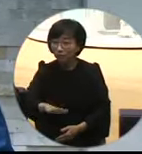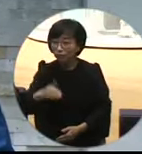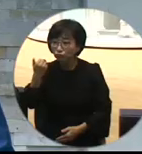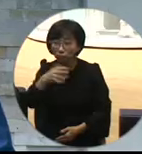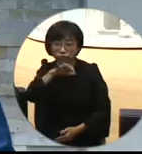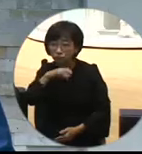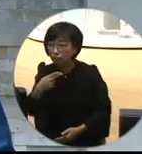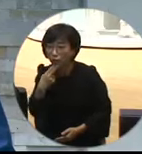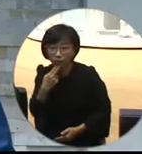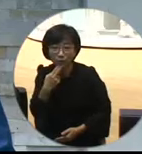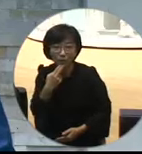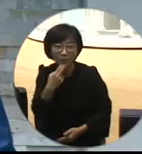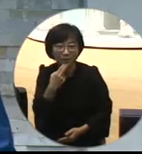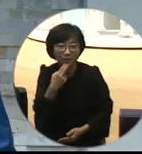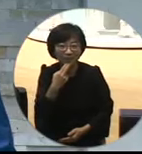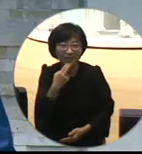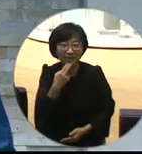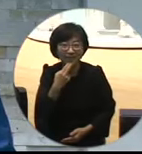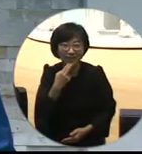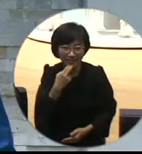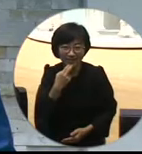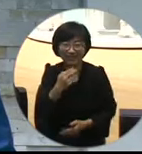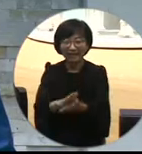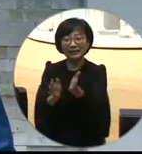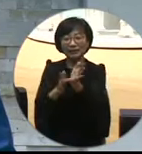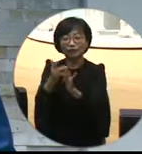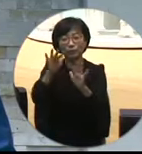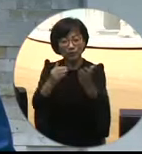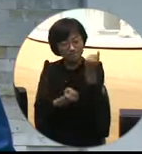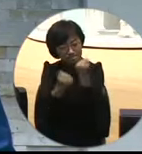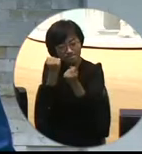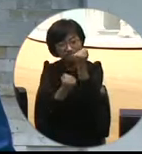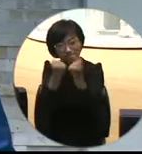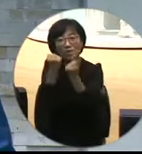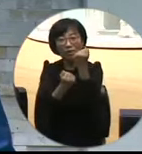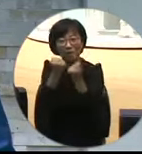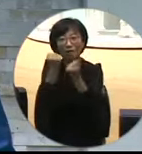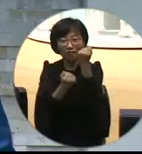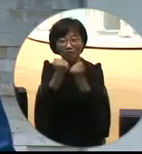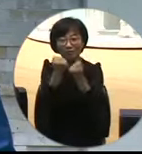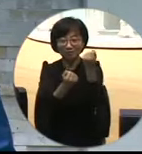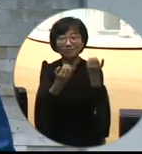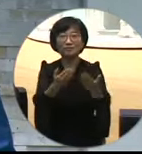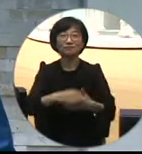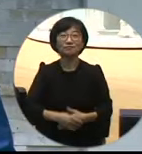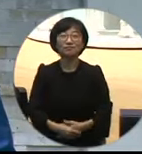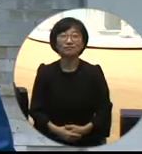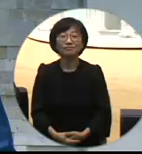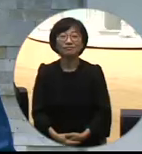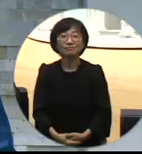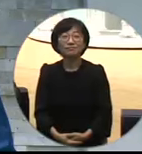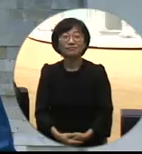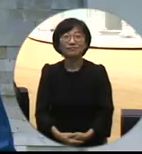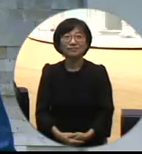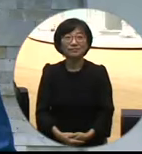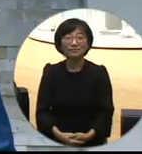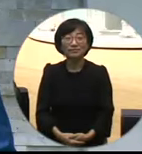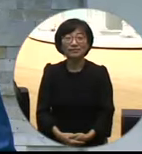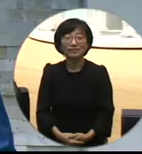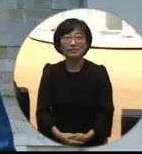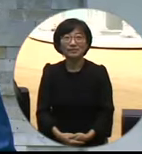않았냐. 예수님께서 그렇게 문제 삼지 않았음을 말씀하고 있어요.